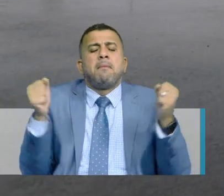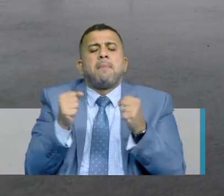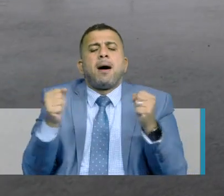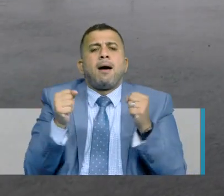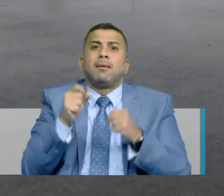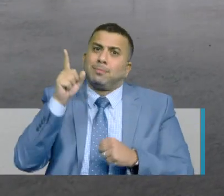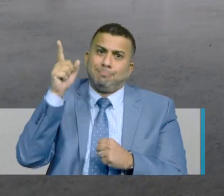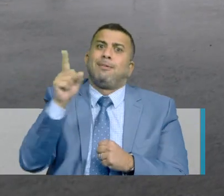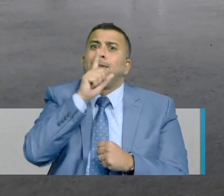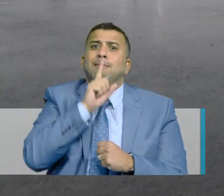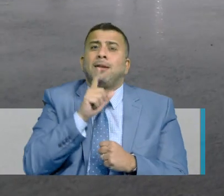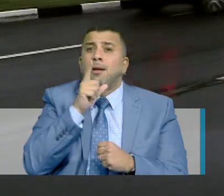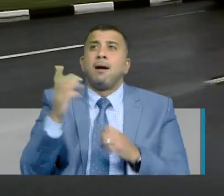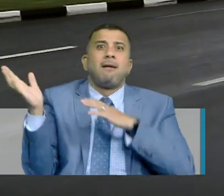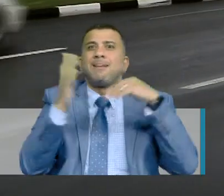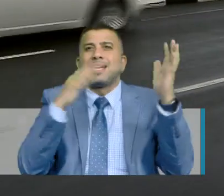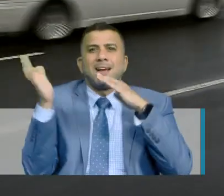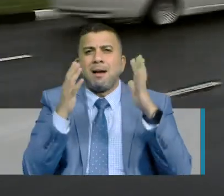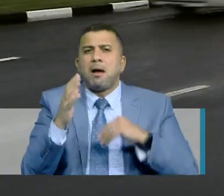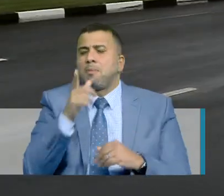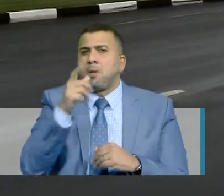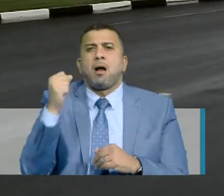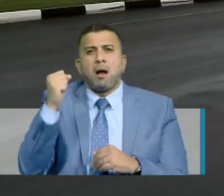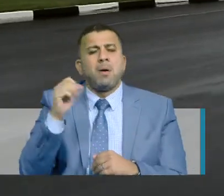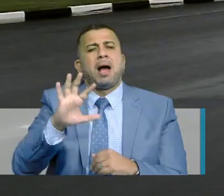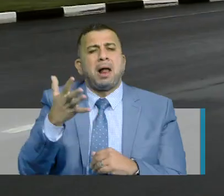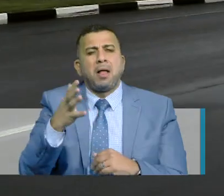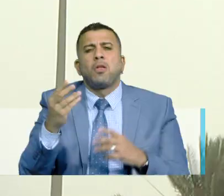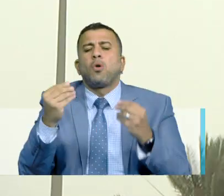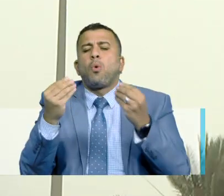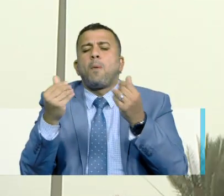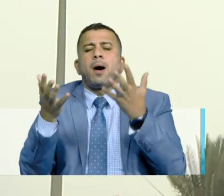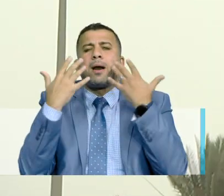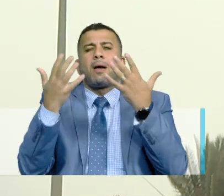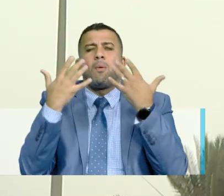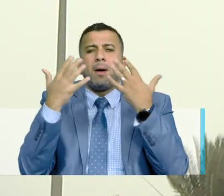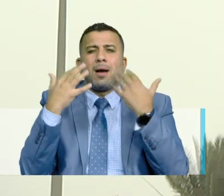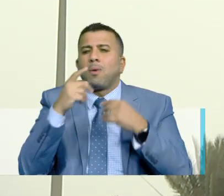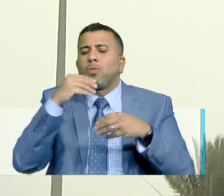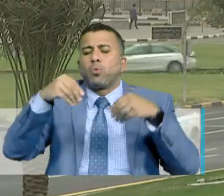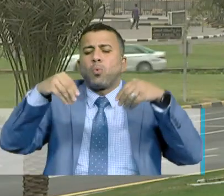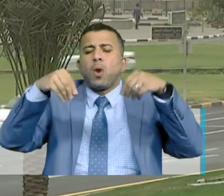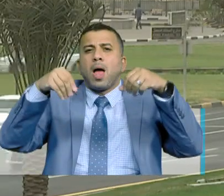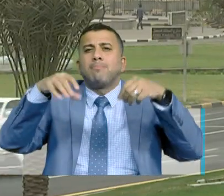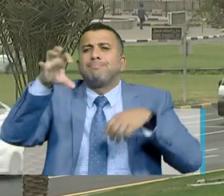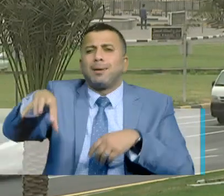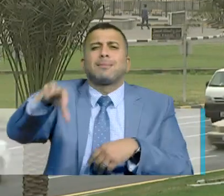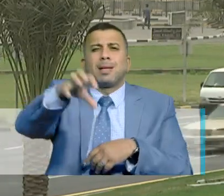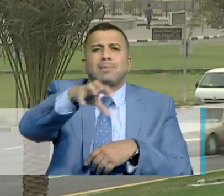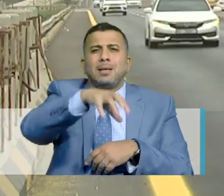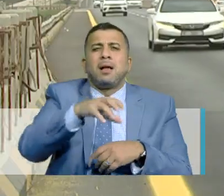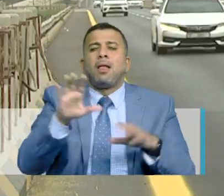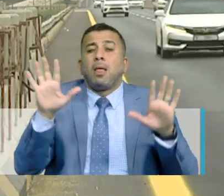في درجات الحراره وتنشاط الرياح وتكون قويه احيانا مثيره للغبار والاتربه على بعض المناطق